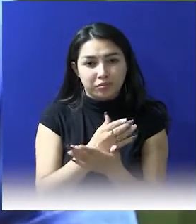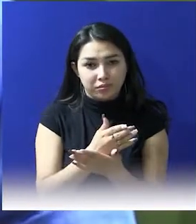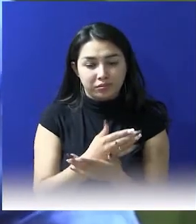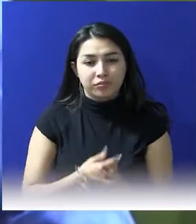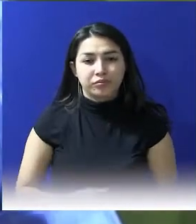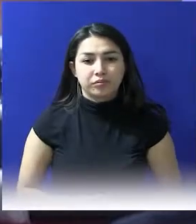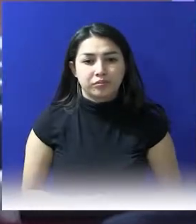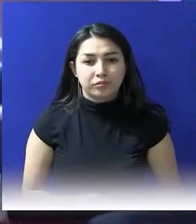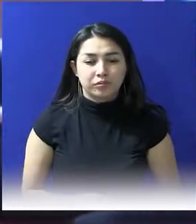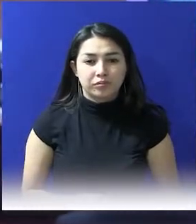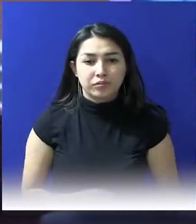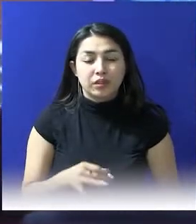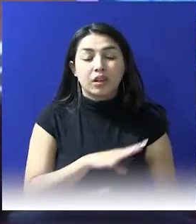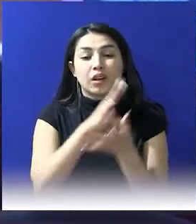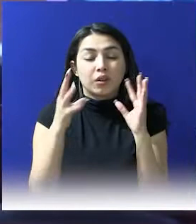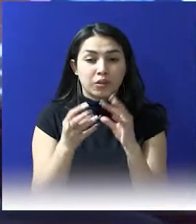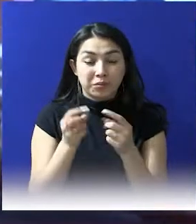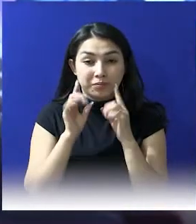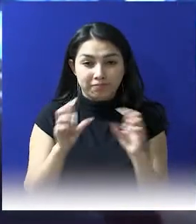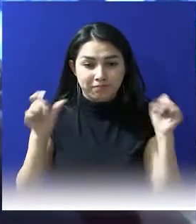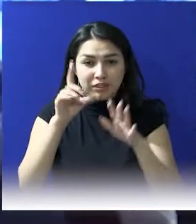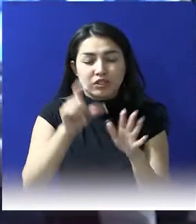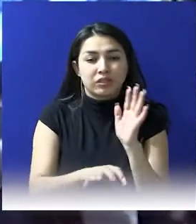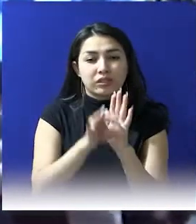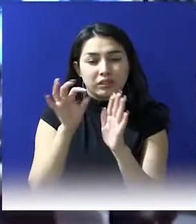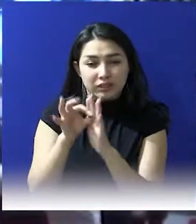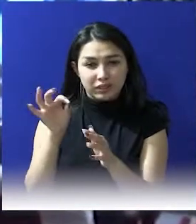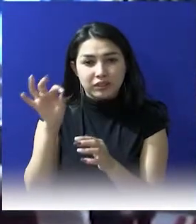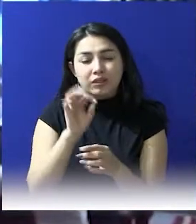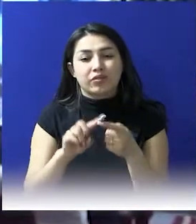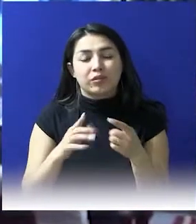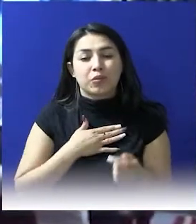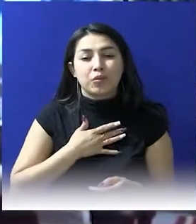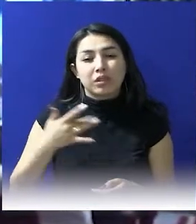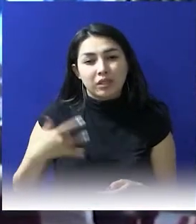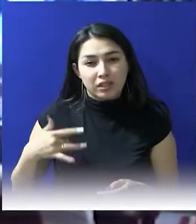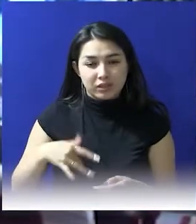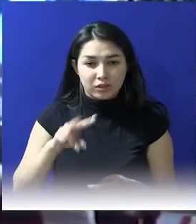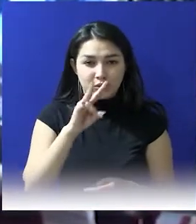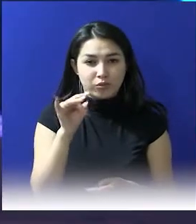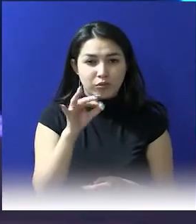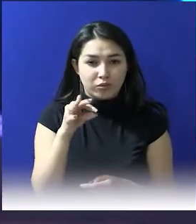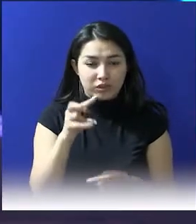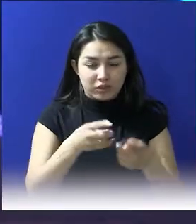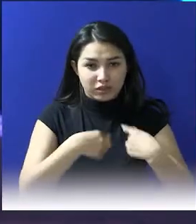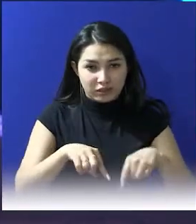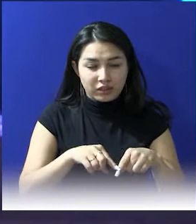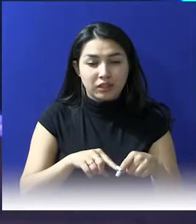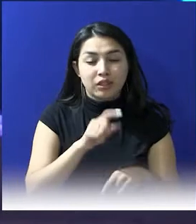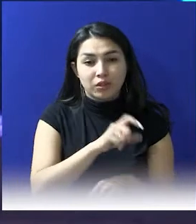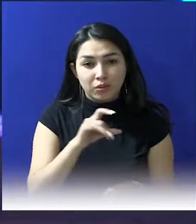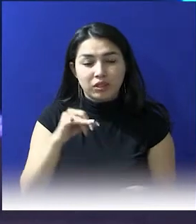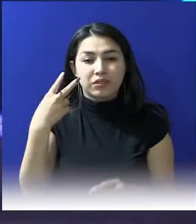политической кампании. По итогам конференции были избраны члены политсовета Тарасского городского филиала партии «Нур Отан»